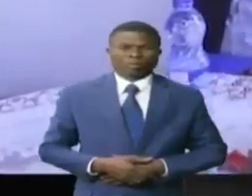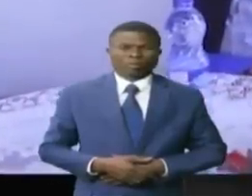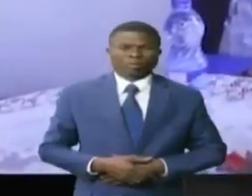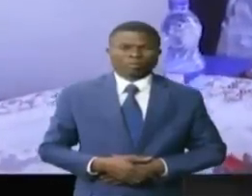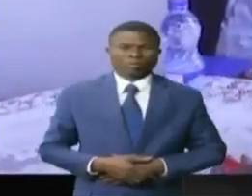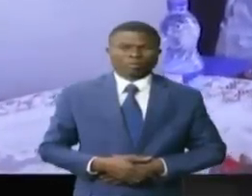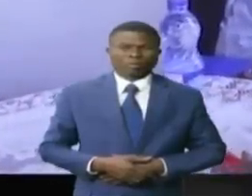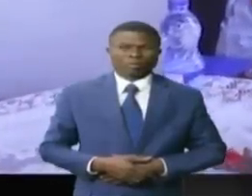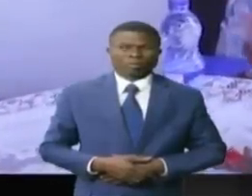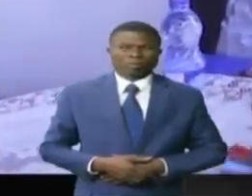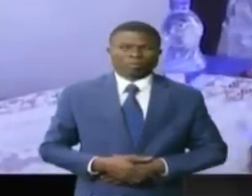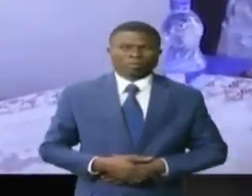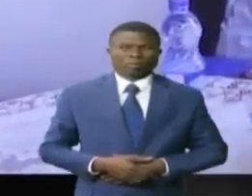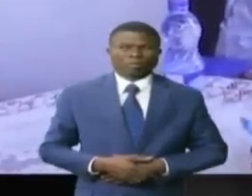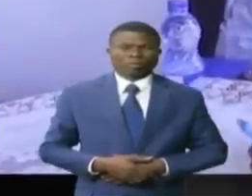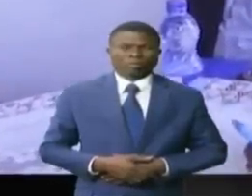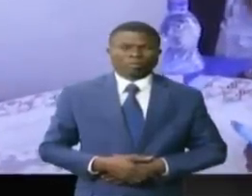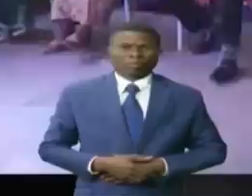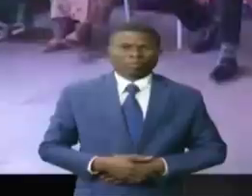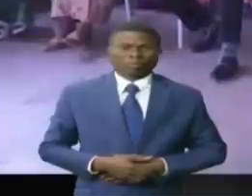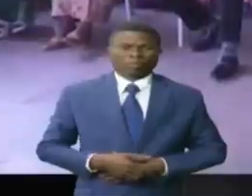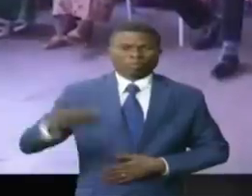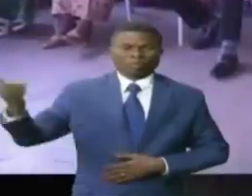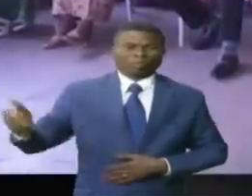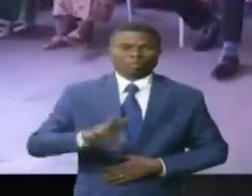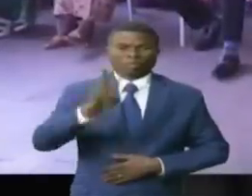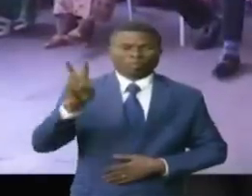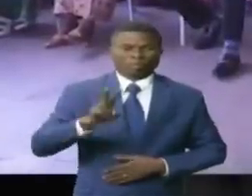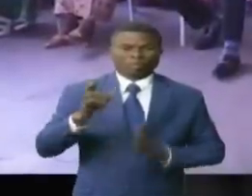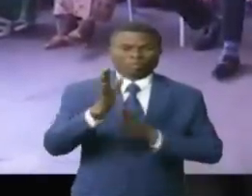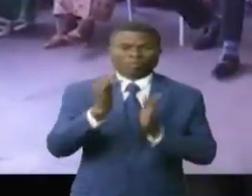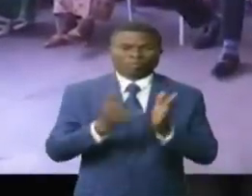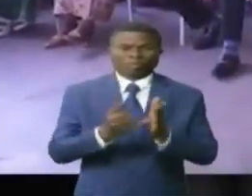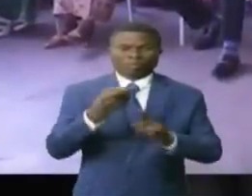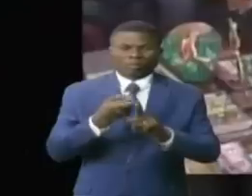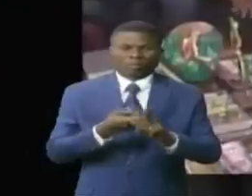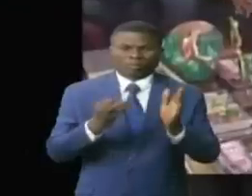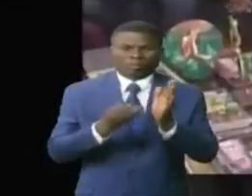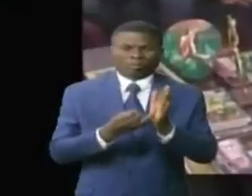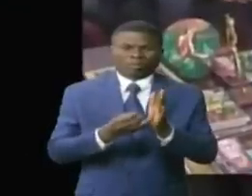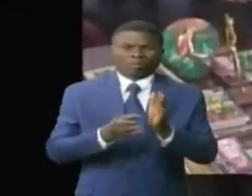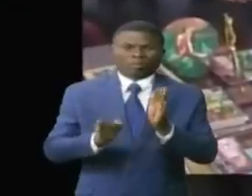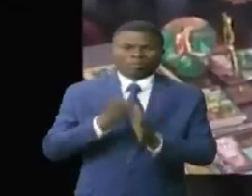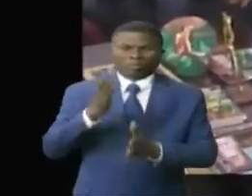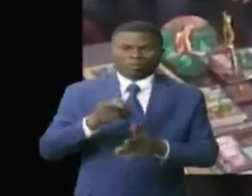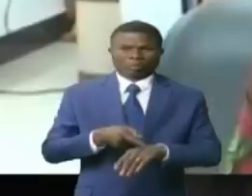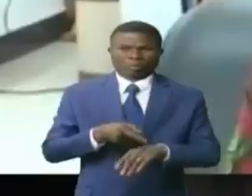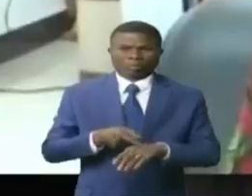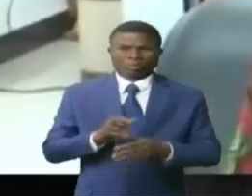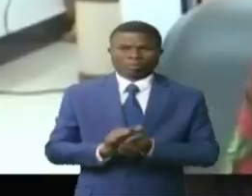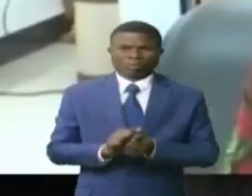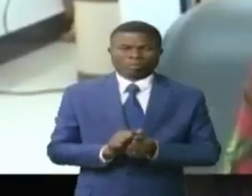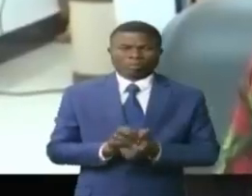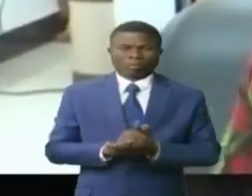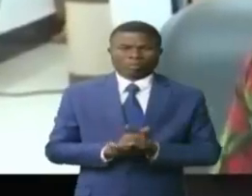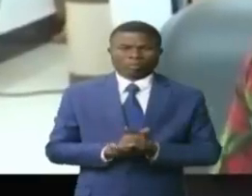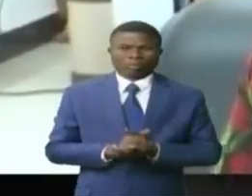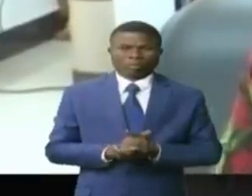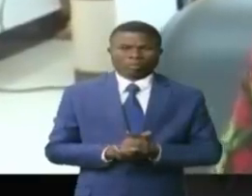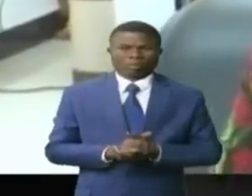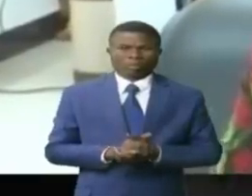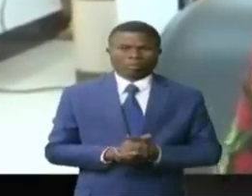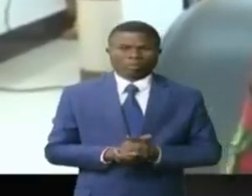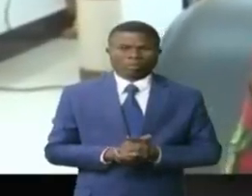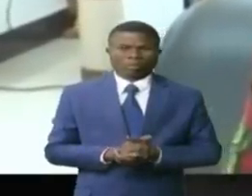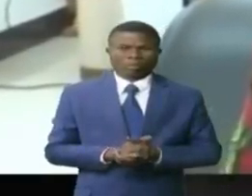Sylvie Elenge Nyembo a été reçue le vendredi 6 octobre 2023 en audience alternativement au gouvernorat de